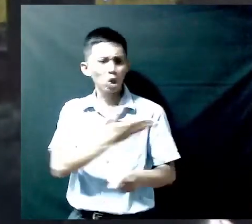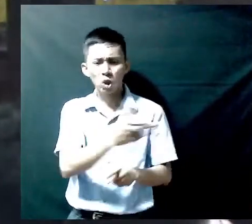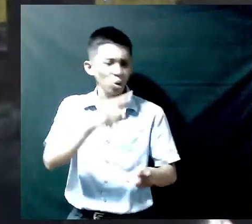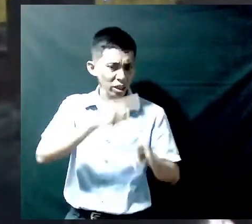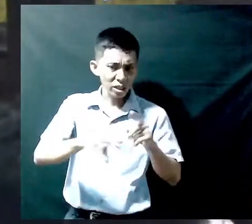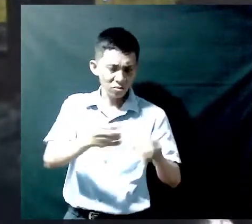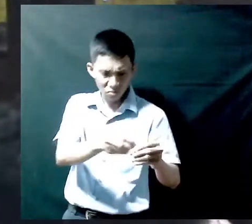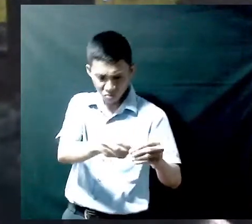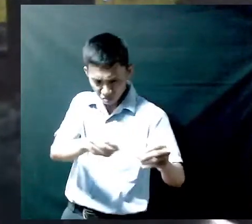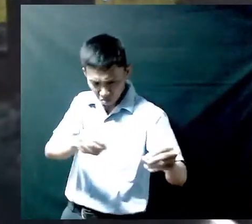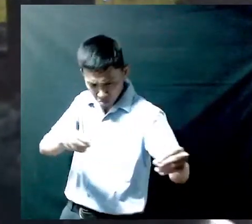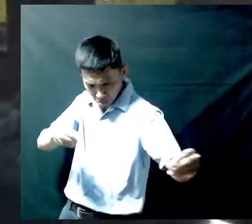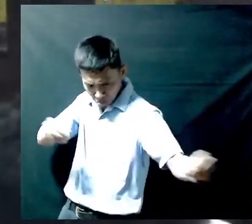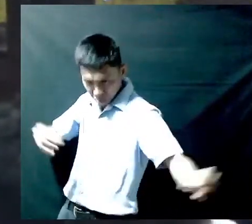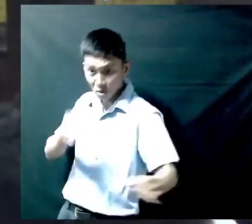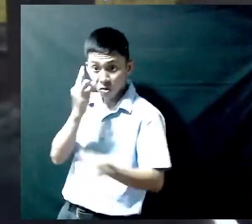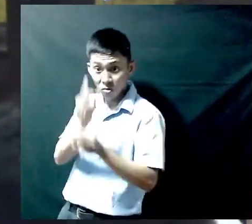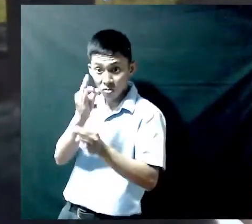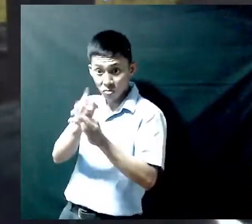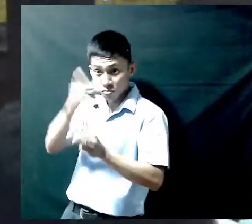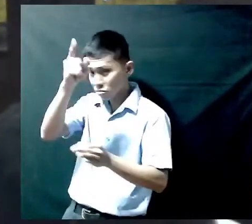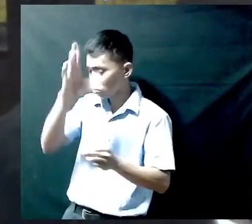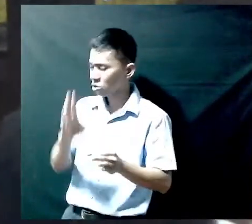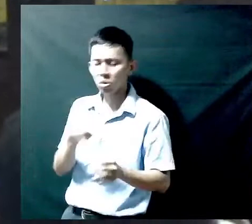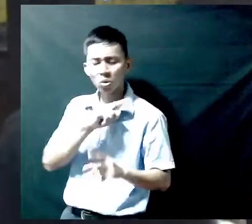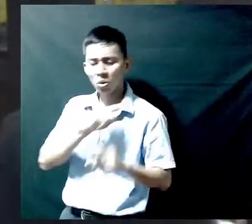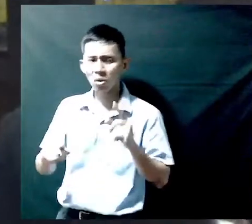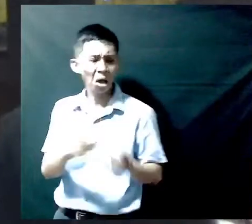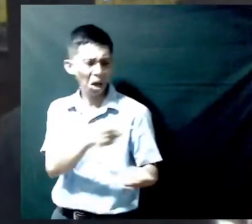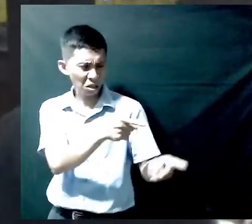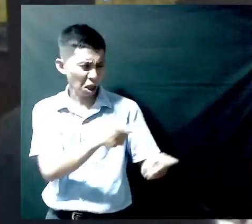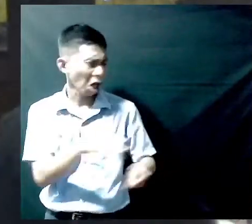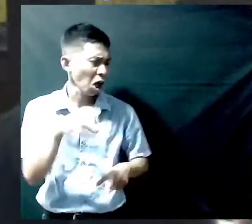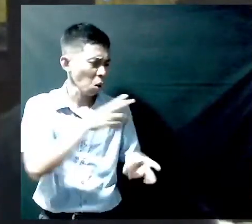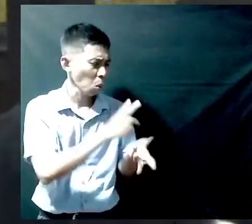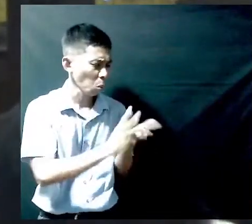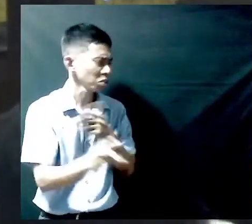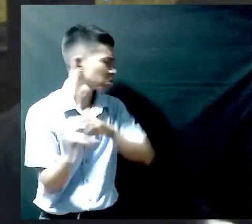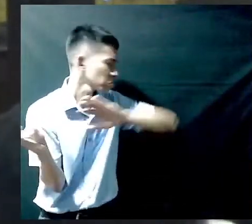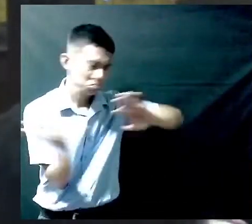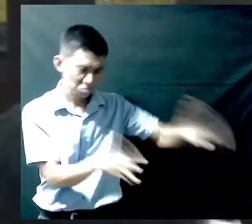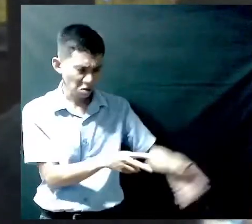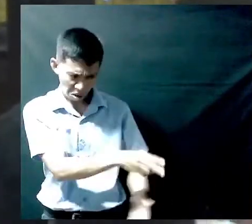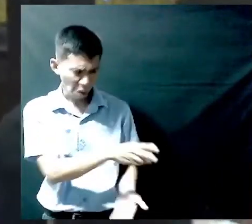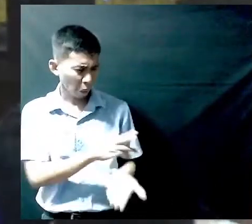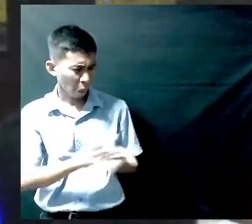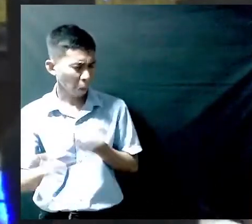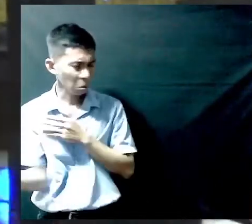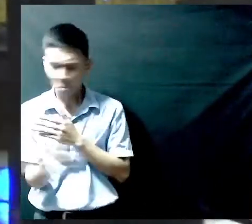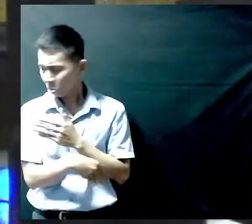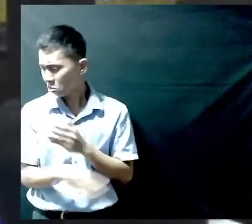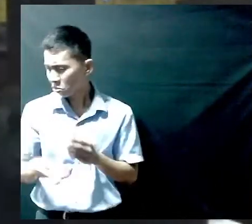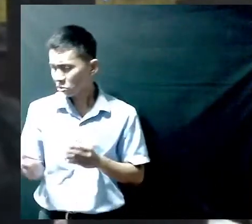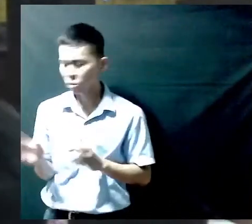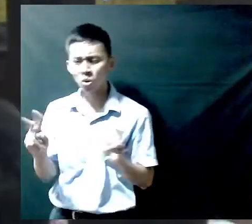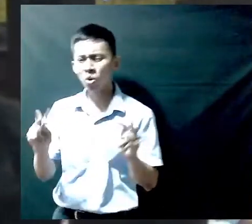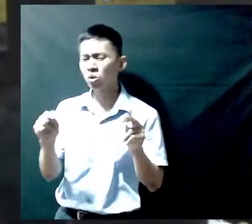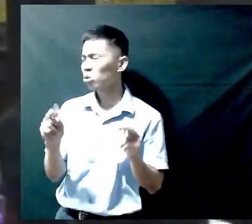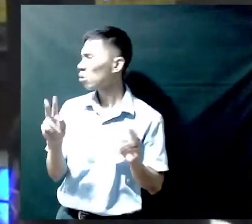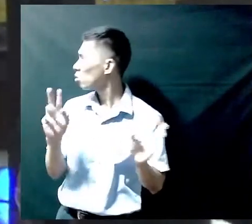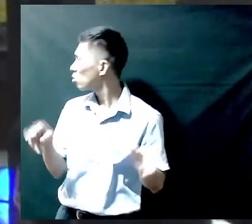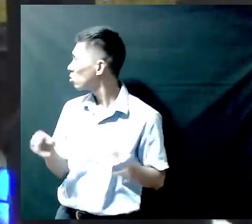Nililiit mo ah, walang kwenta yan. Maraming tao magsasabing, walang kwenta yan. Eto, kapayat-payat yan eh. Isang hipan mo lang yan, parang ganito lang